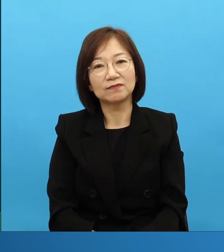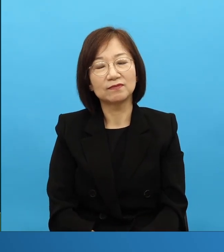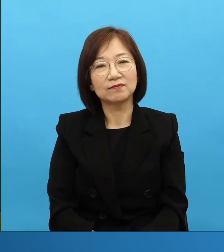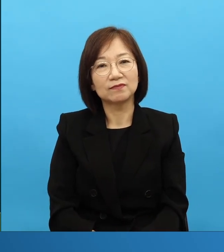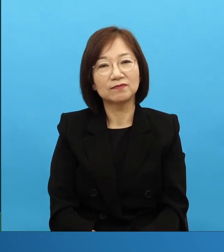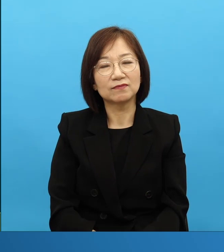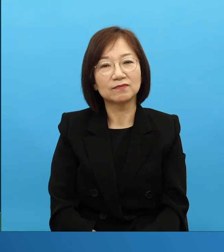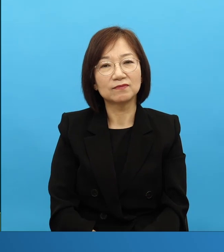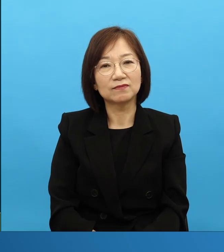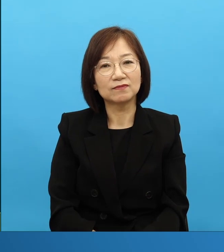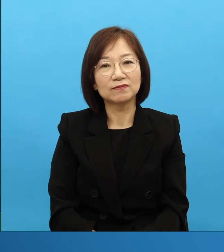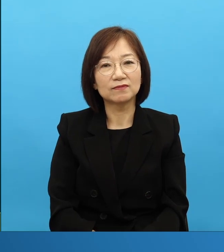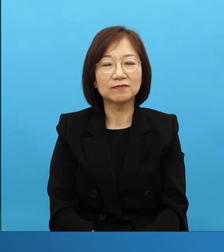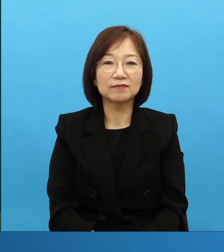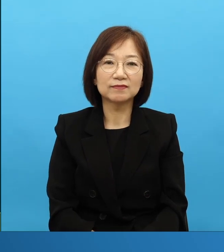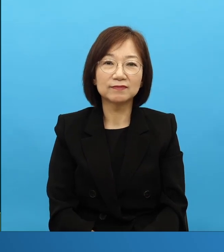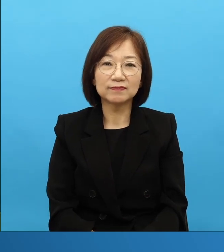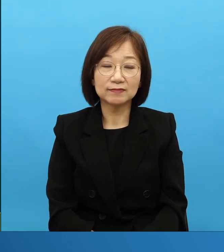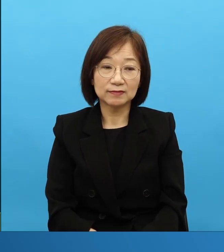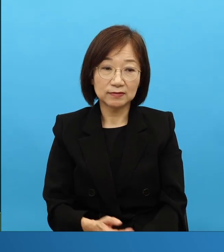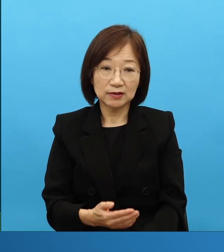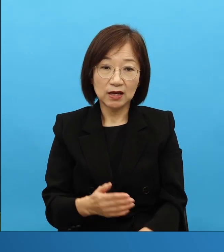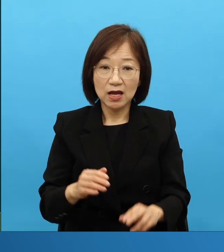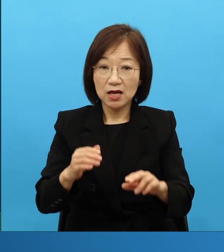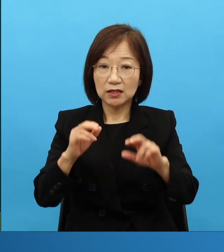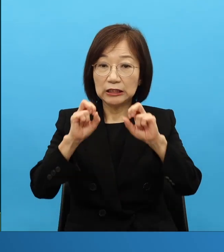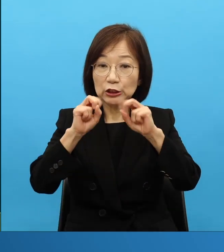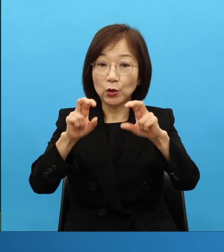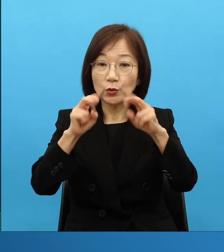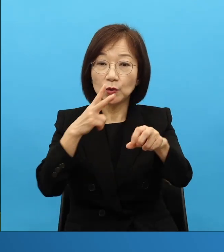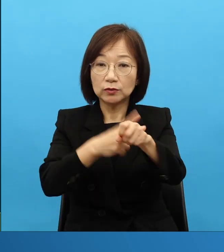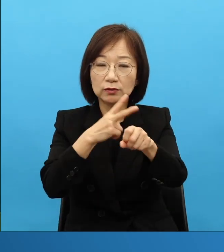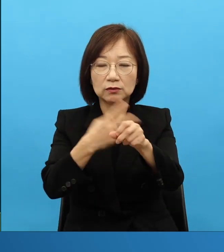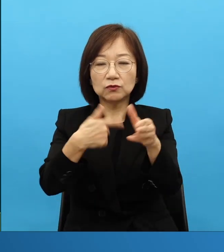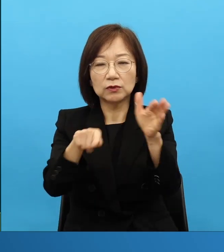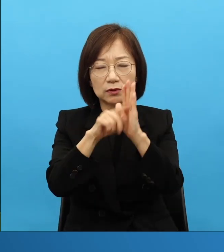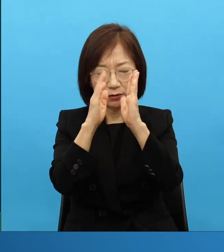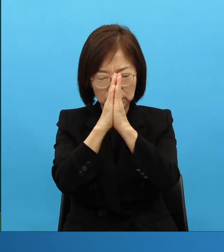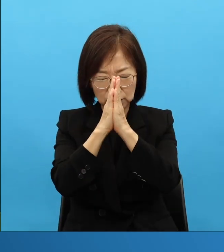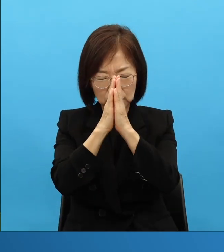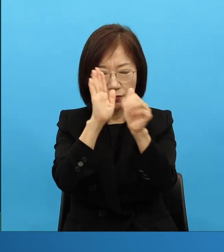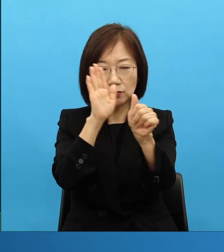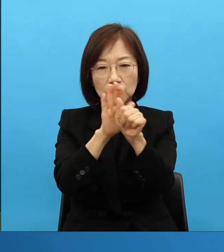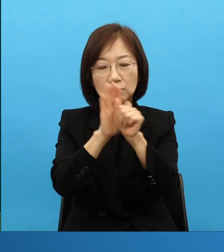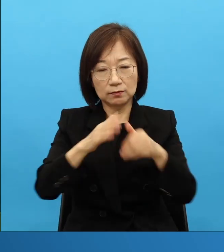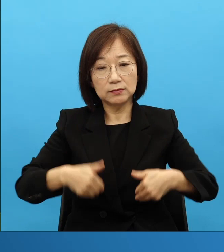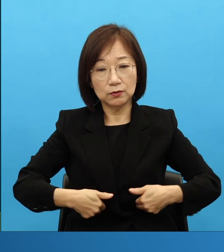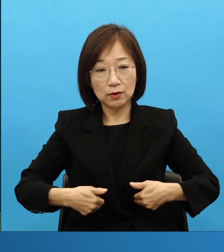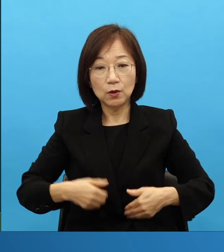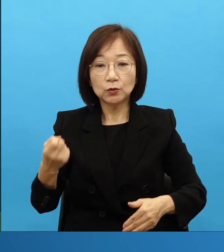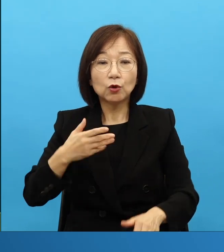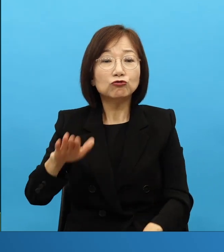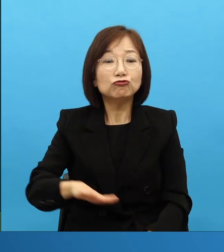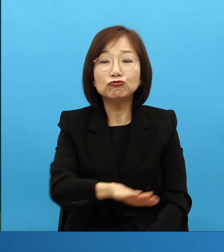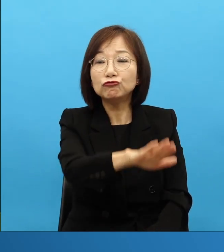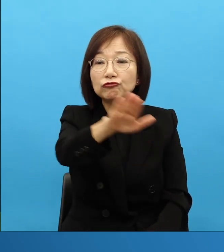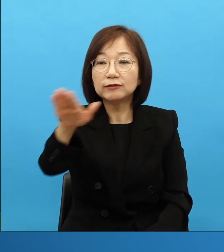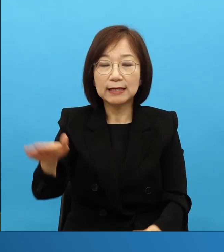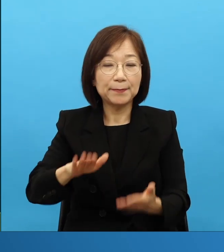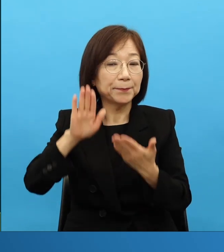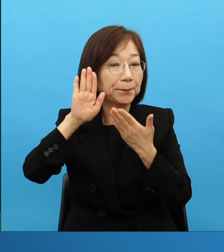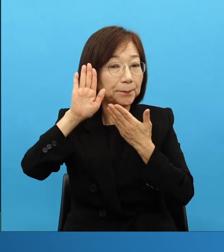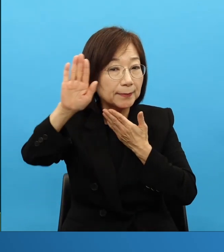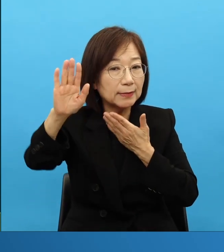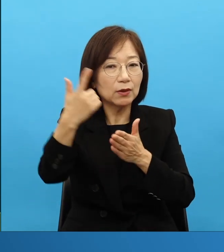우리 선교사님들을 위해서 진짜 기도하셔야 되고요. 여러분 미래를 위해서 진짜 기도하셔야 됩니다. You must pray for